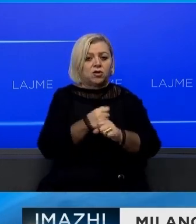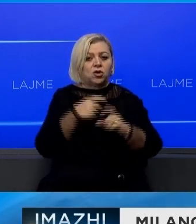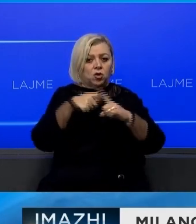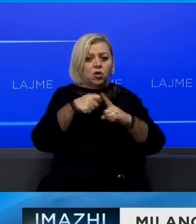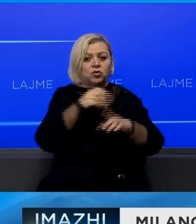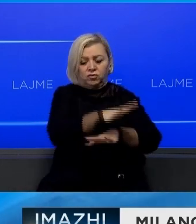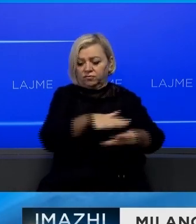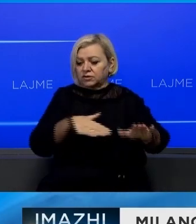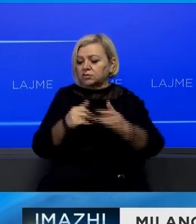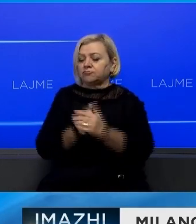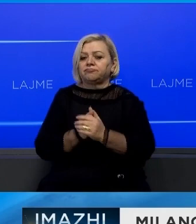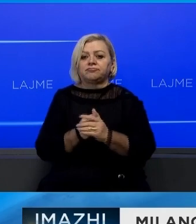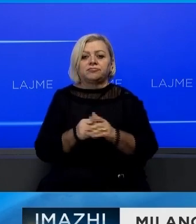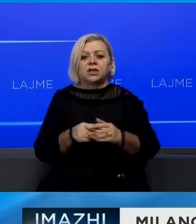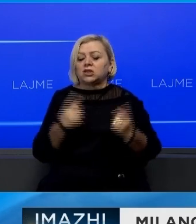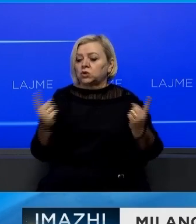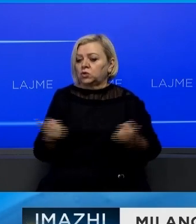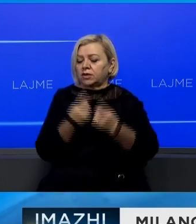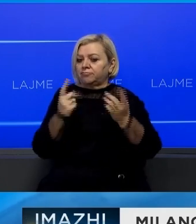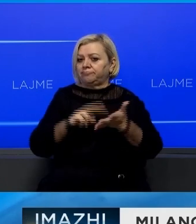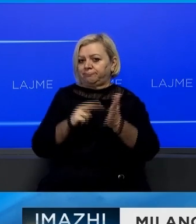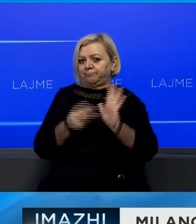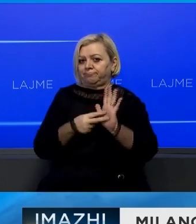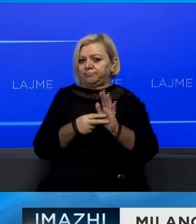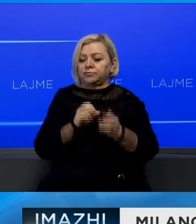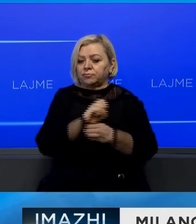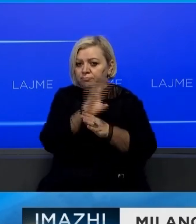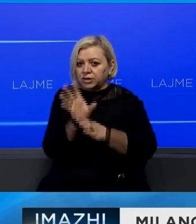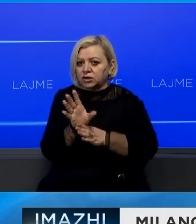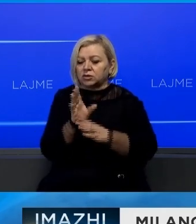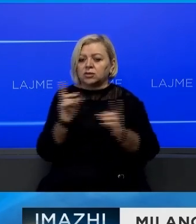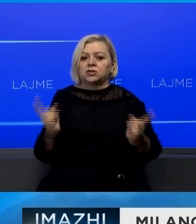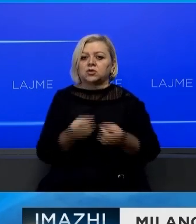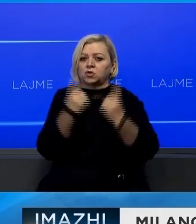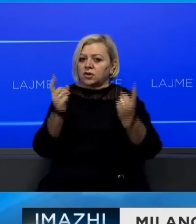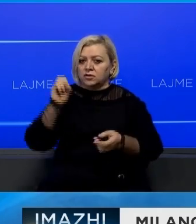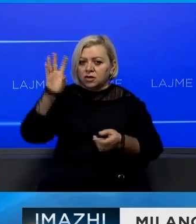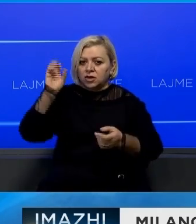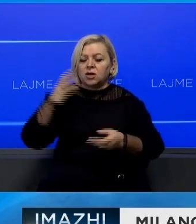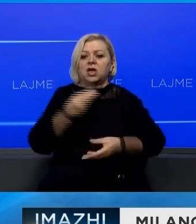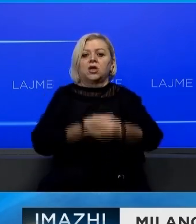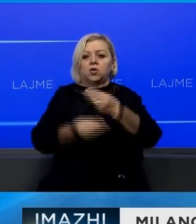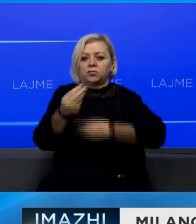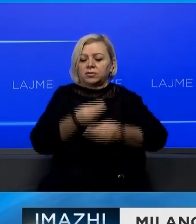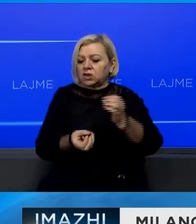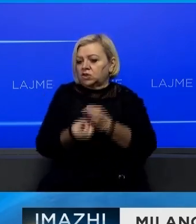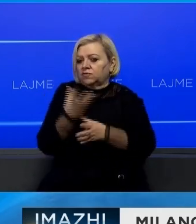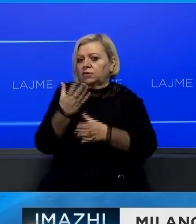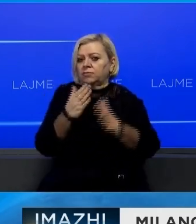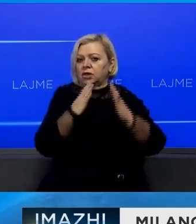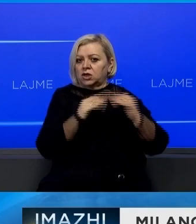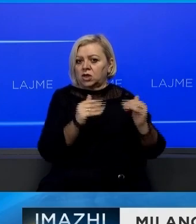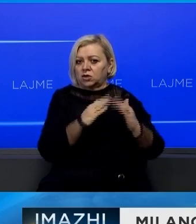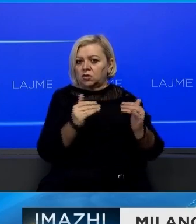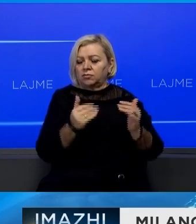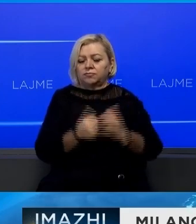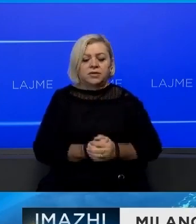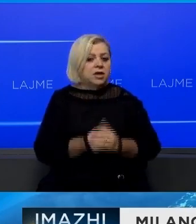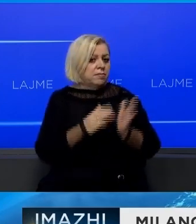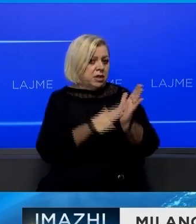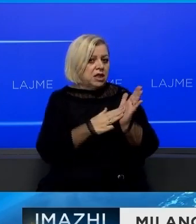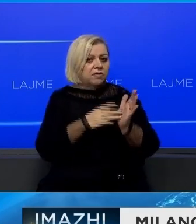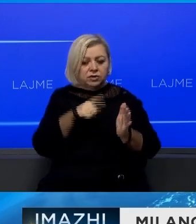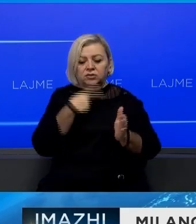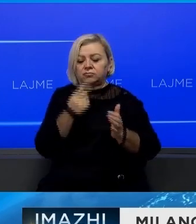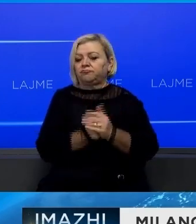cilët diskutuan për aktualitetin politik, pandeminë, situatën energjetike, ekonominë e zhvillimet rajonale. Milanović